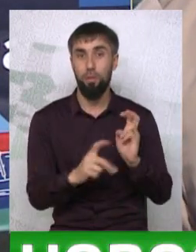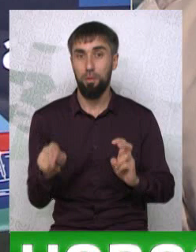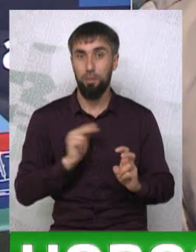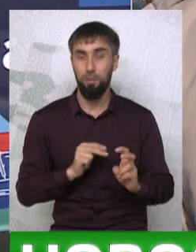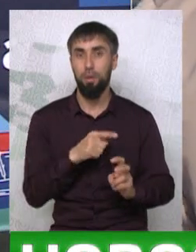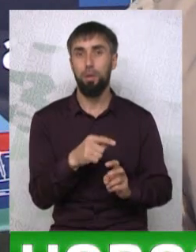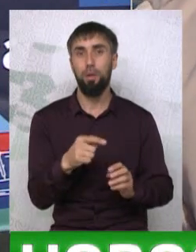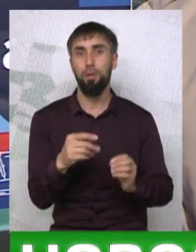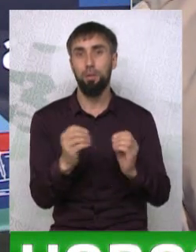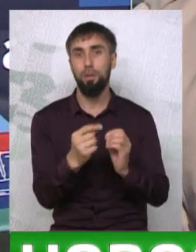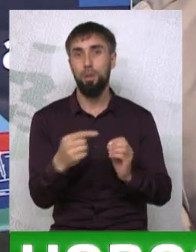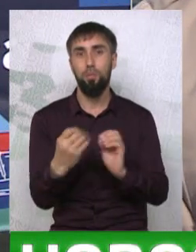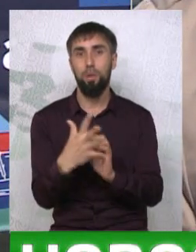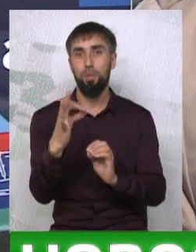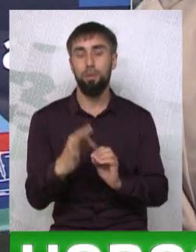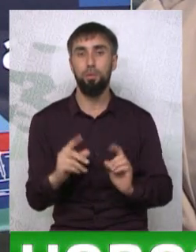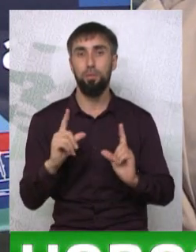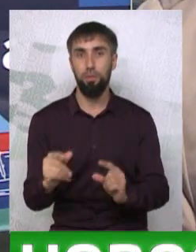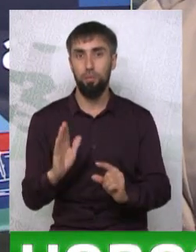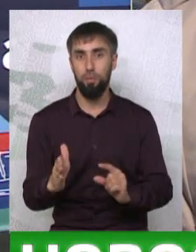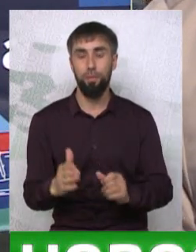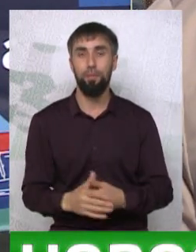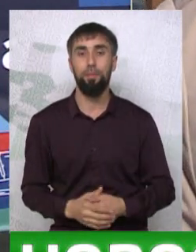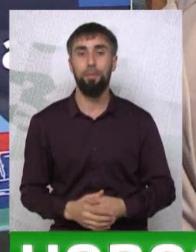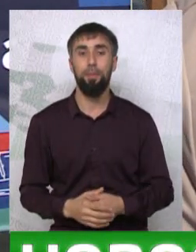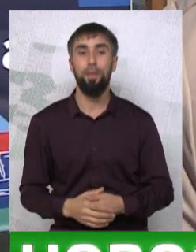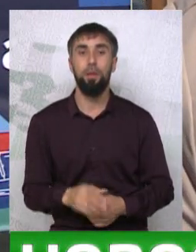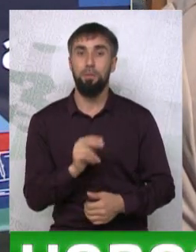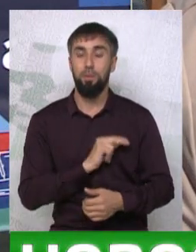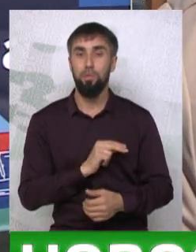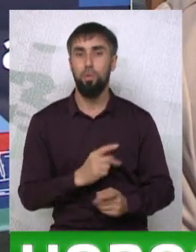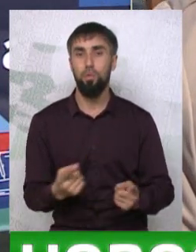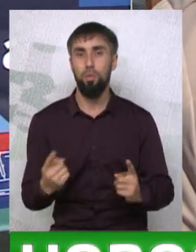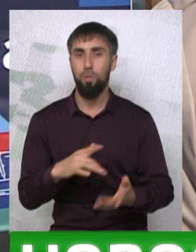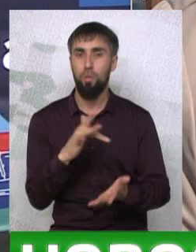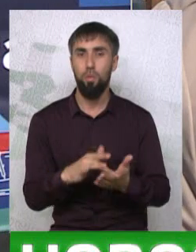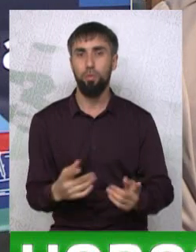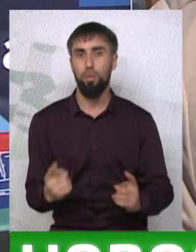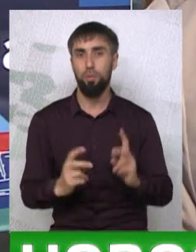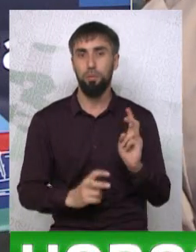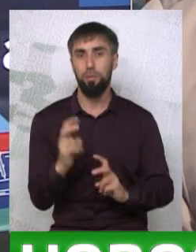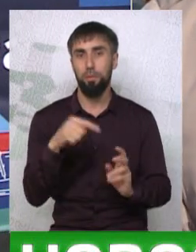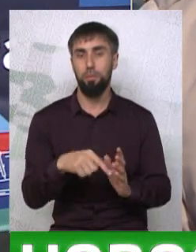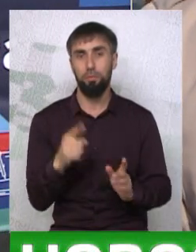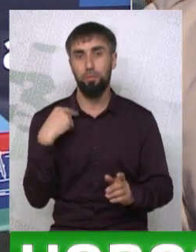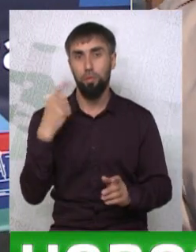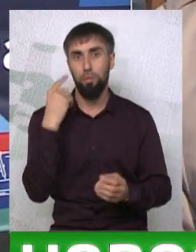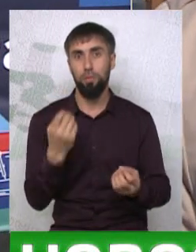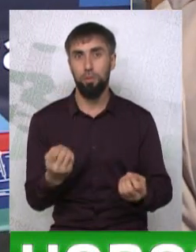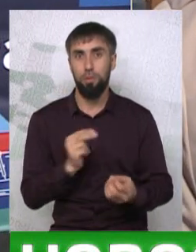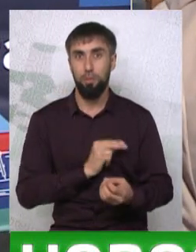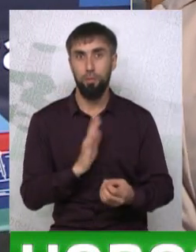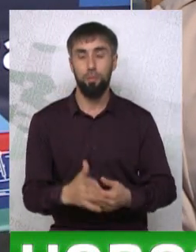10-15%. Я думаю, для молодого человека это очень, так сказать, интересно, очень престижно. Поработать в крупном городе, на крупном предприятии. Кроме того,